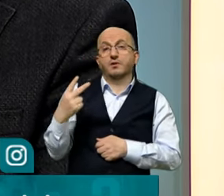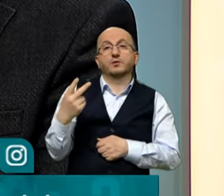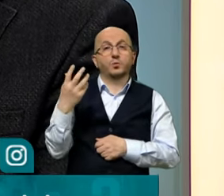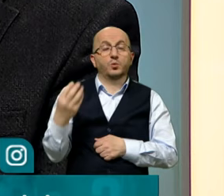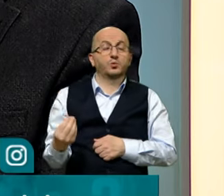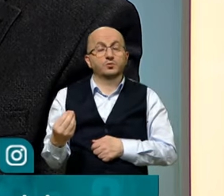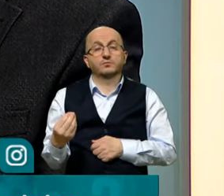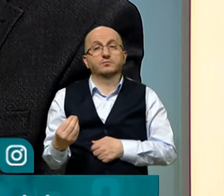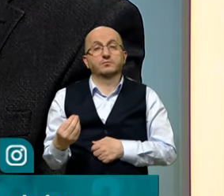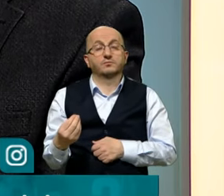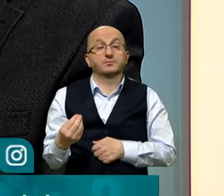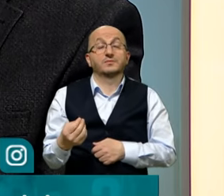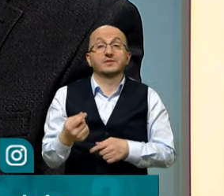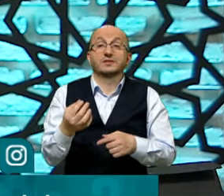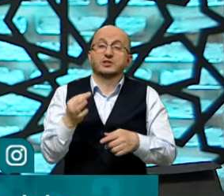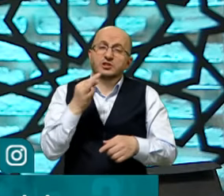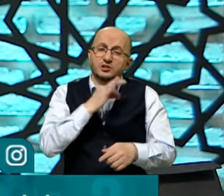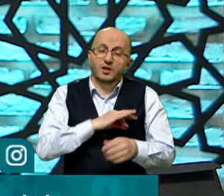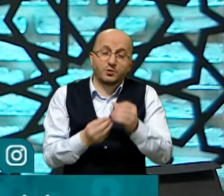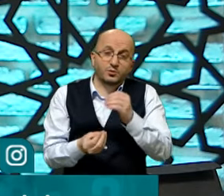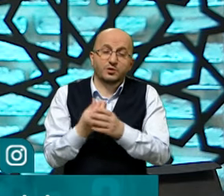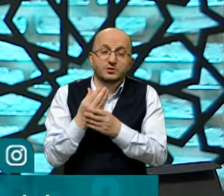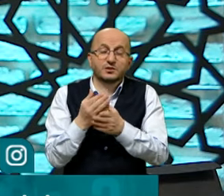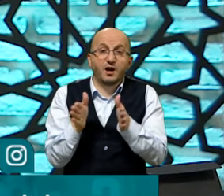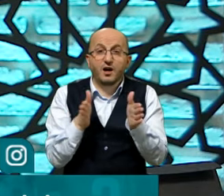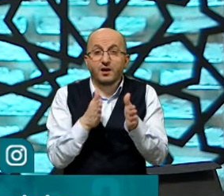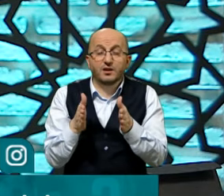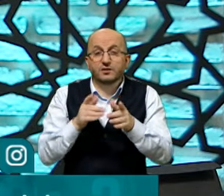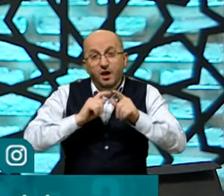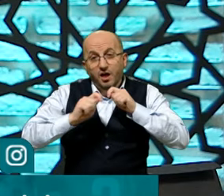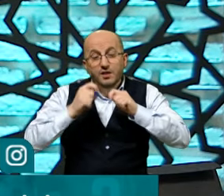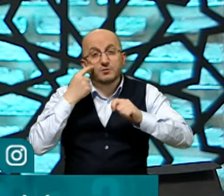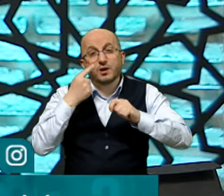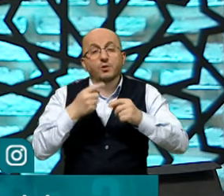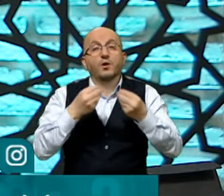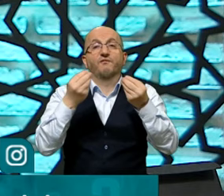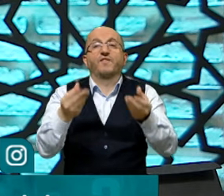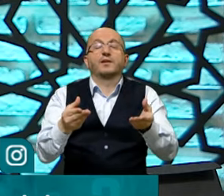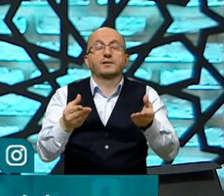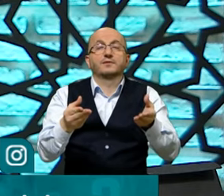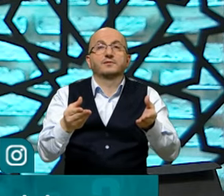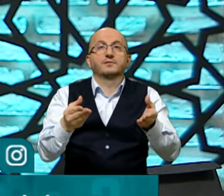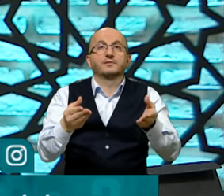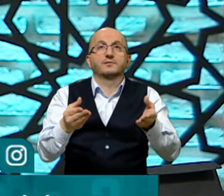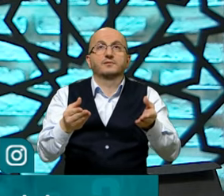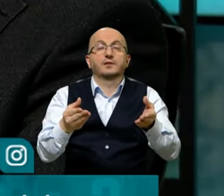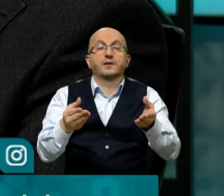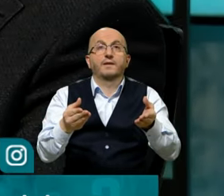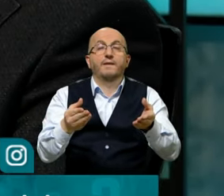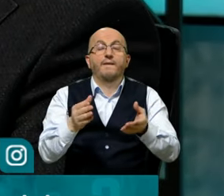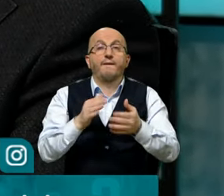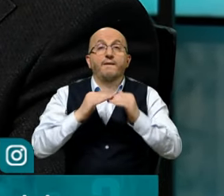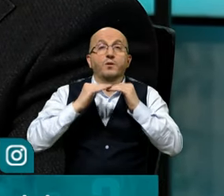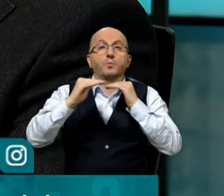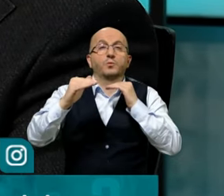diyorum kar meydana gelirse bu kar aralarındaki anlaşmaya göre verilir Bu açıdan yani